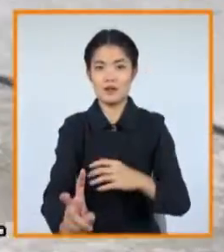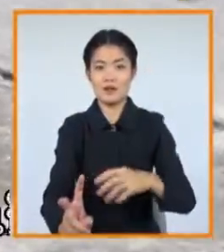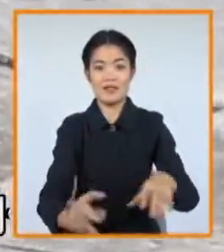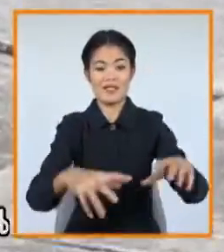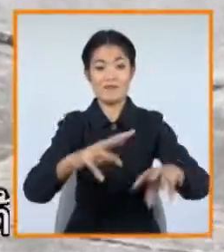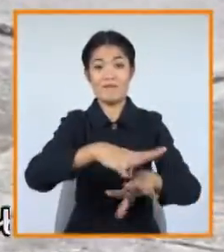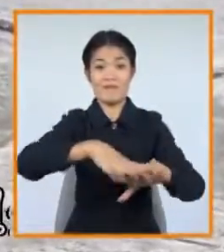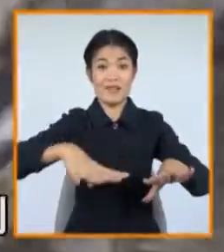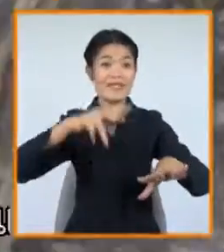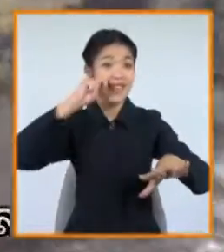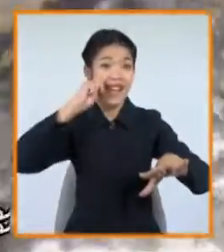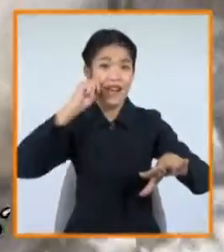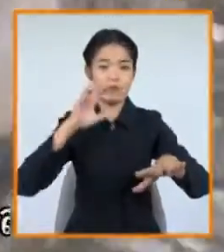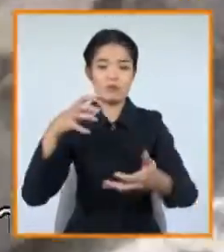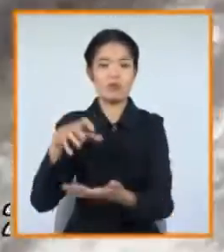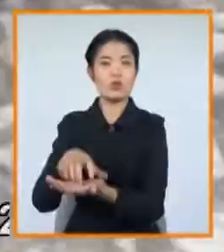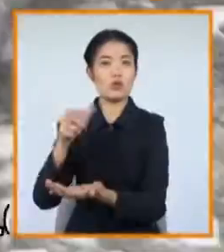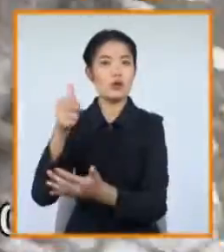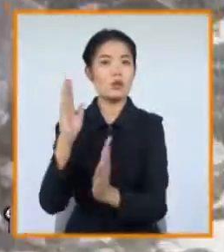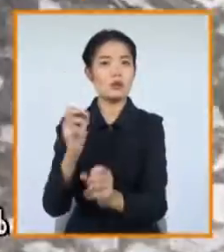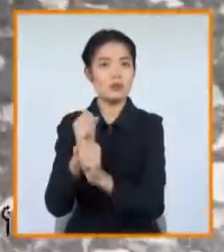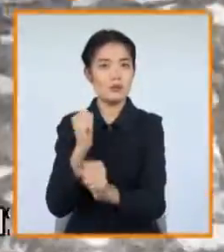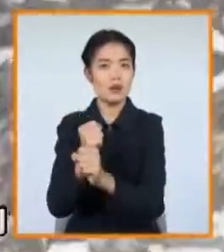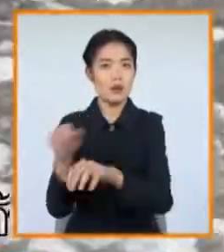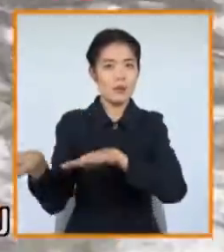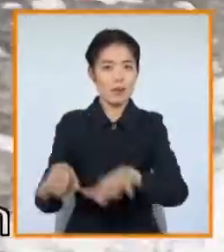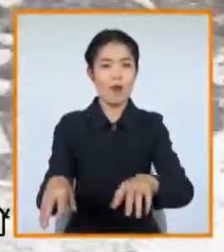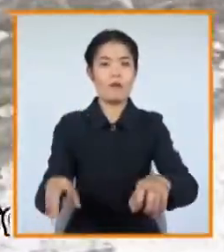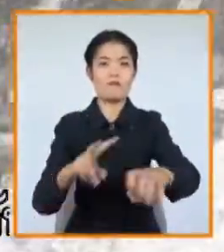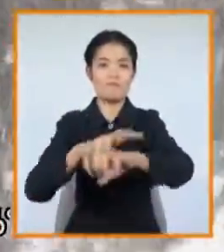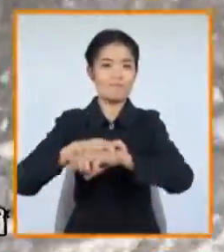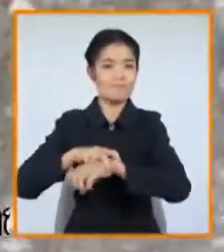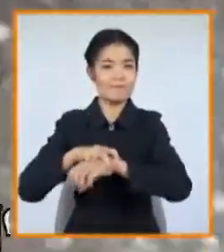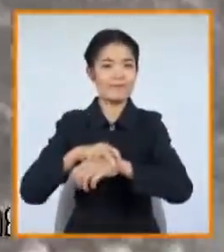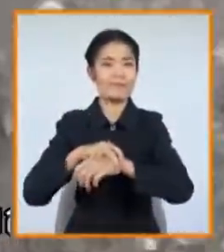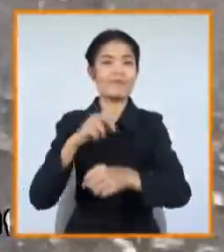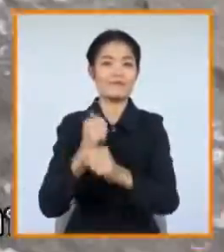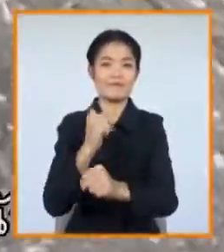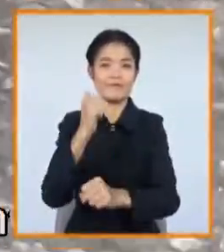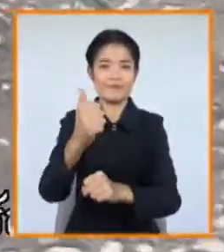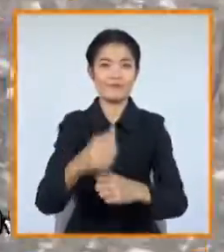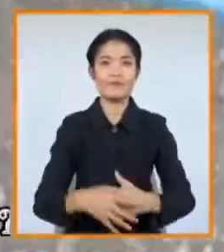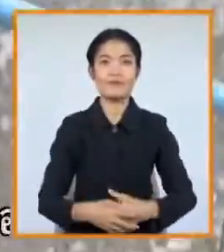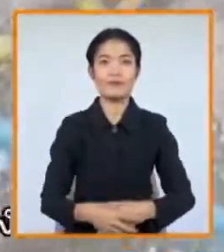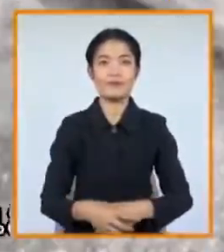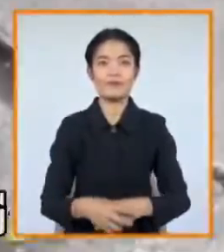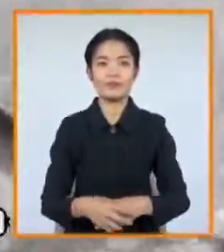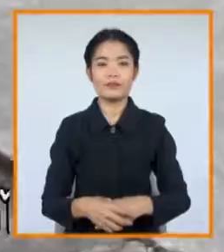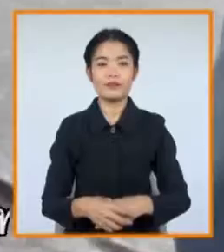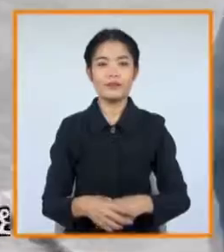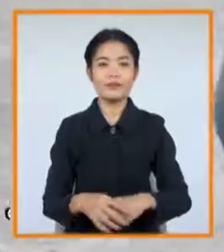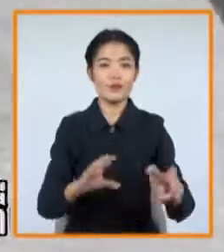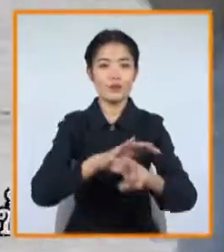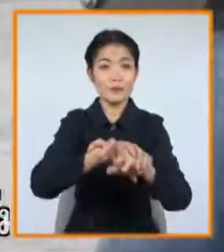น้ำโชคดีที่เจ้าที่ค่ะที่อยู่ข้างล่างเนี่ยนะคะเขาก็ดักไว้เนี่ยค่ะแล้วก็สามารถที่จะยื้อยุดฉุดกระชากกันเล็กน้อย